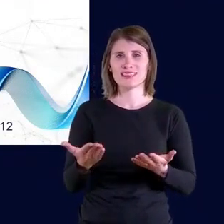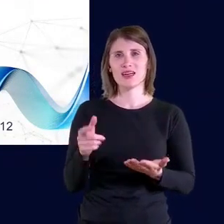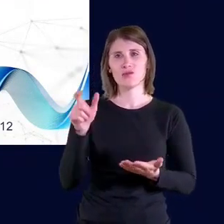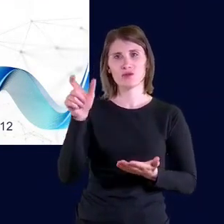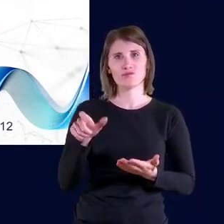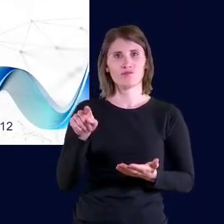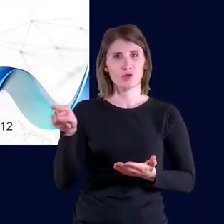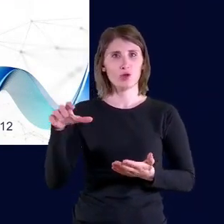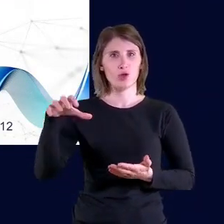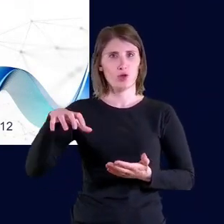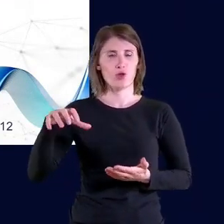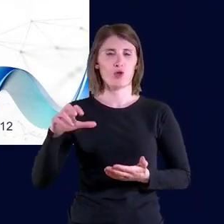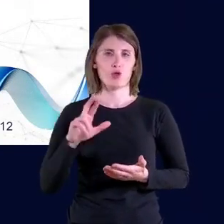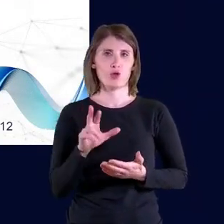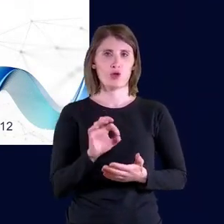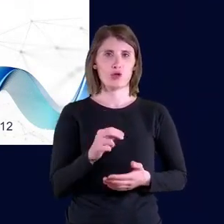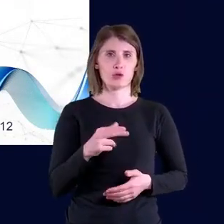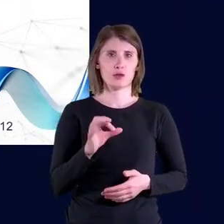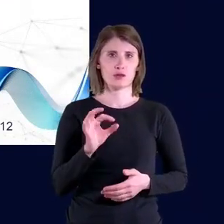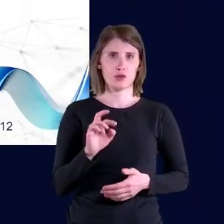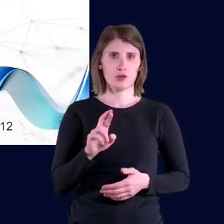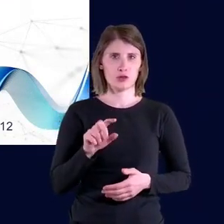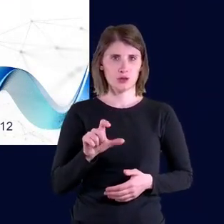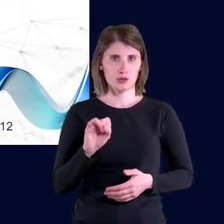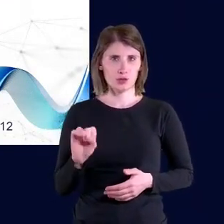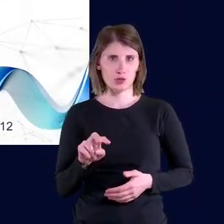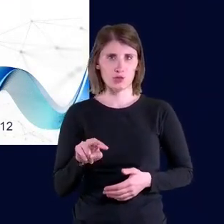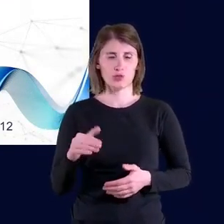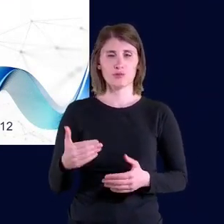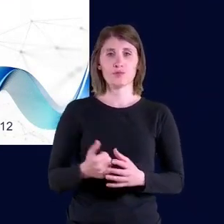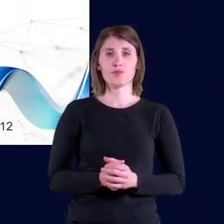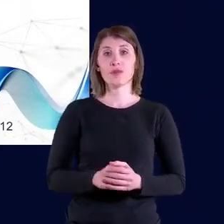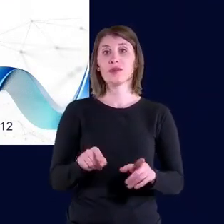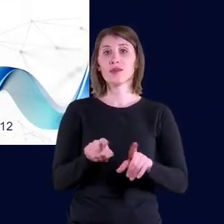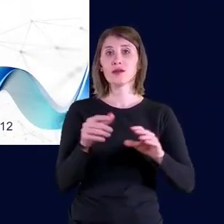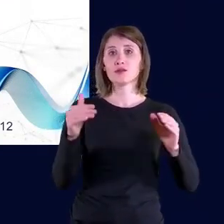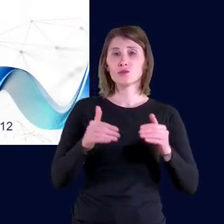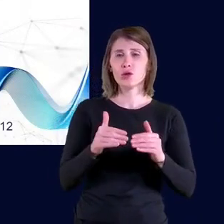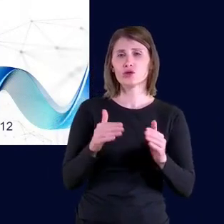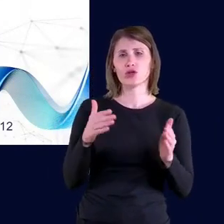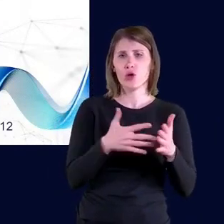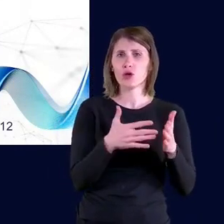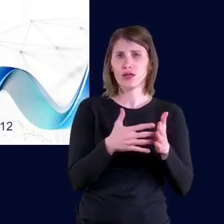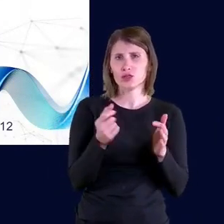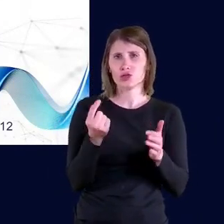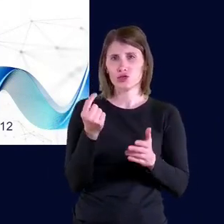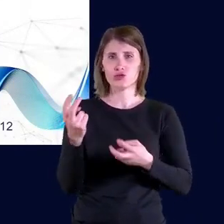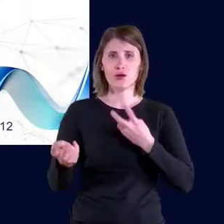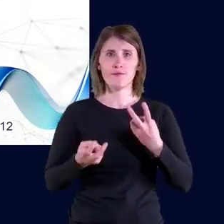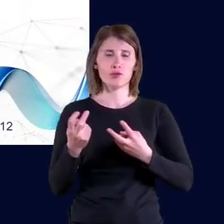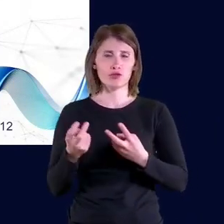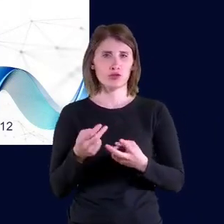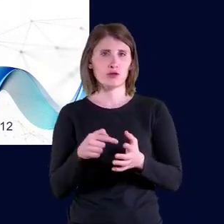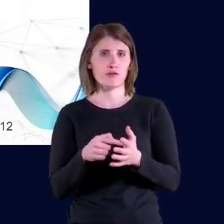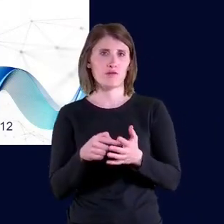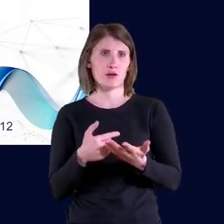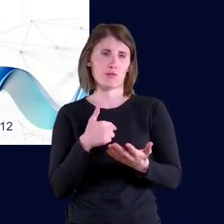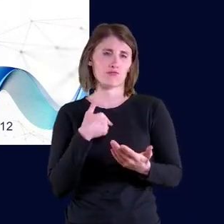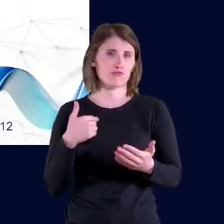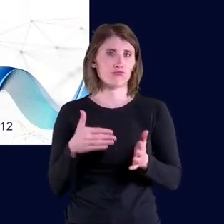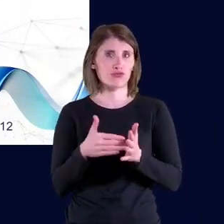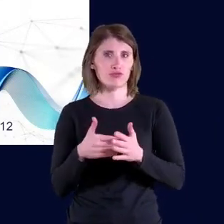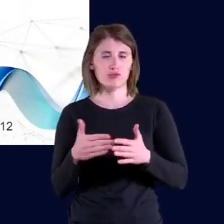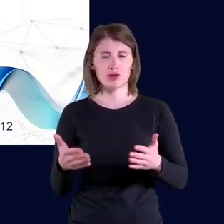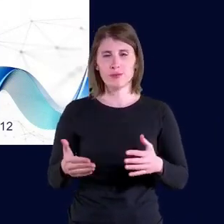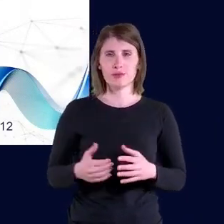konsorcjantów możliwe jest także ograniczenie widoku wyszukiwania do obiektów konkretnego typu czy też konkretnego